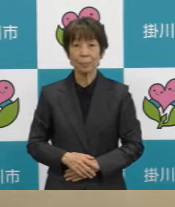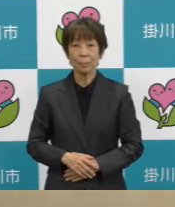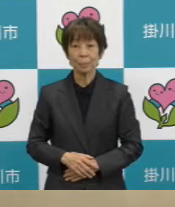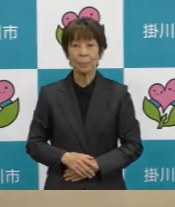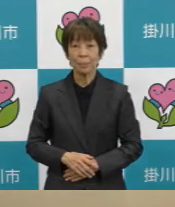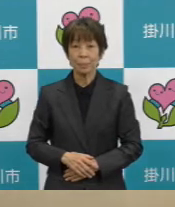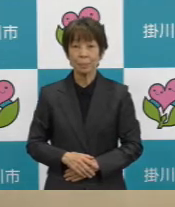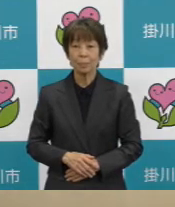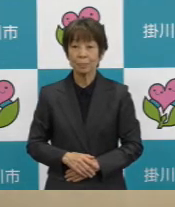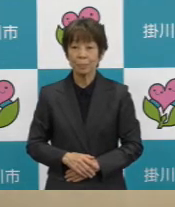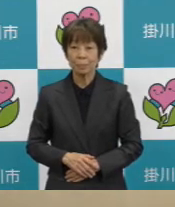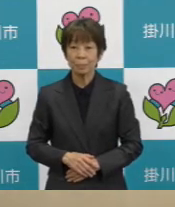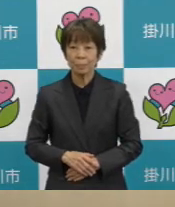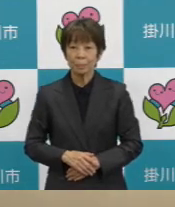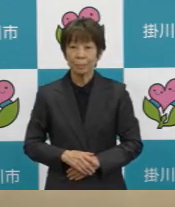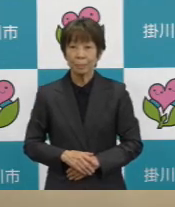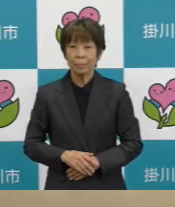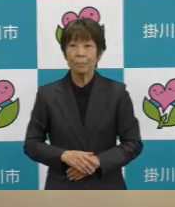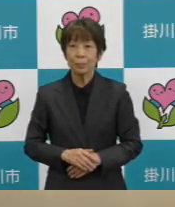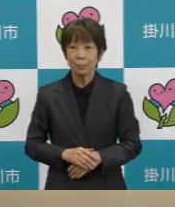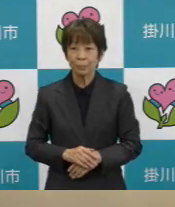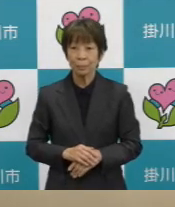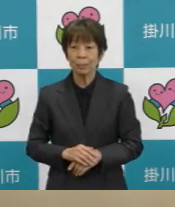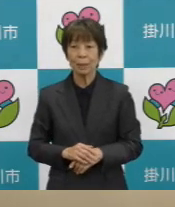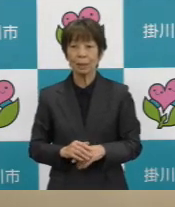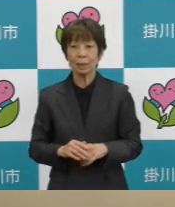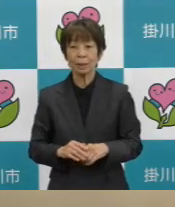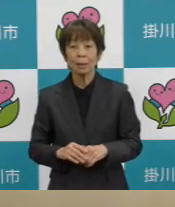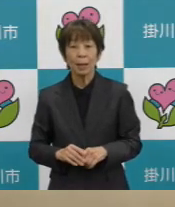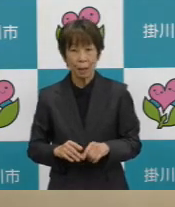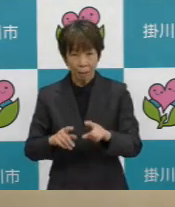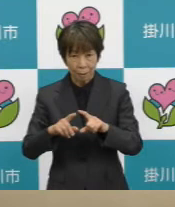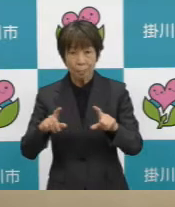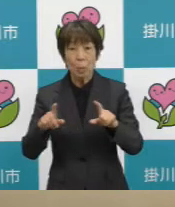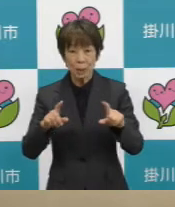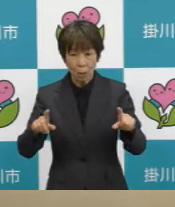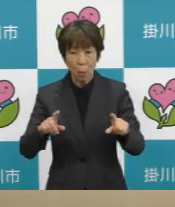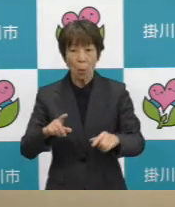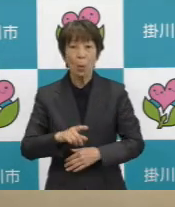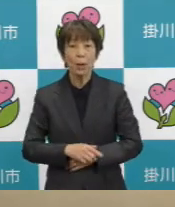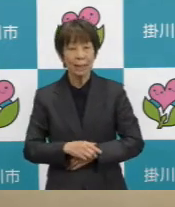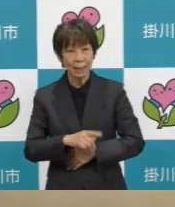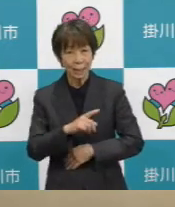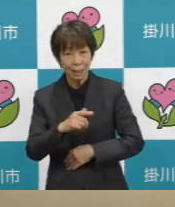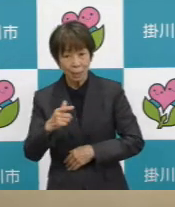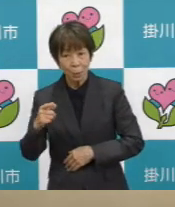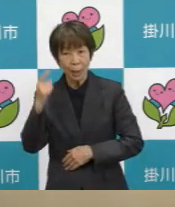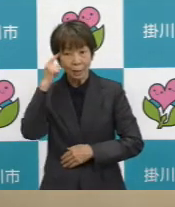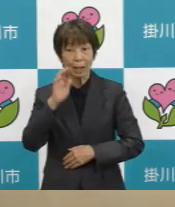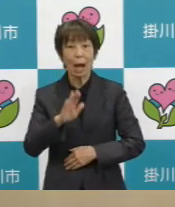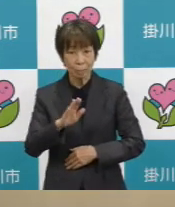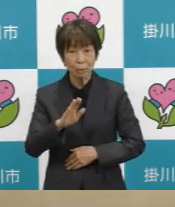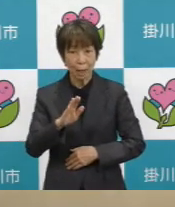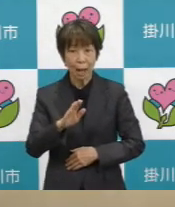雇用の場の確保とか医療整備とかということはもちろんありますが、一番そこに重点を